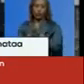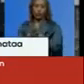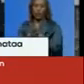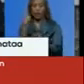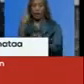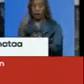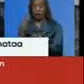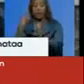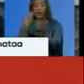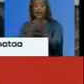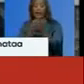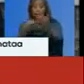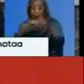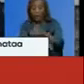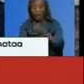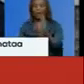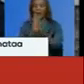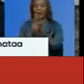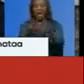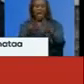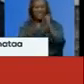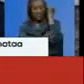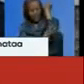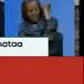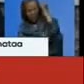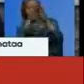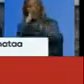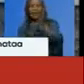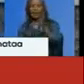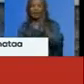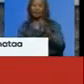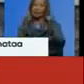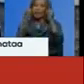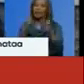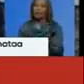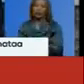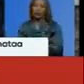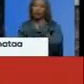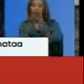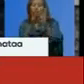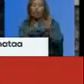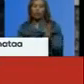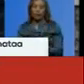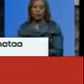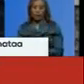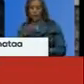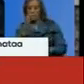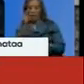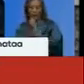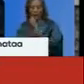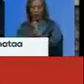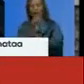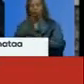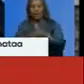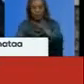ገቢ ለማሳደግ እንዲሁም አስከፊ ድህነትን ለመቀነስ የሚያስችሉ የፖሊሲ እና የትግበራ